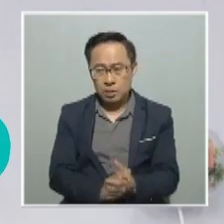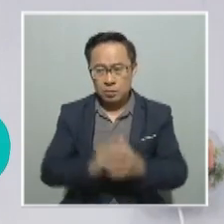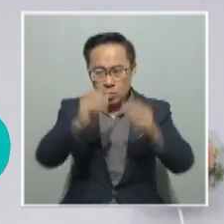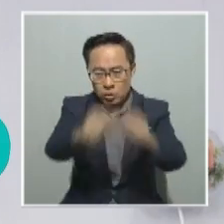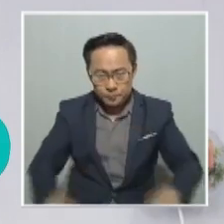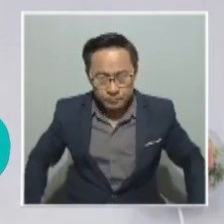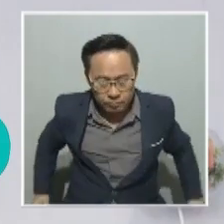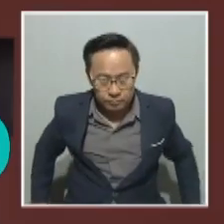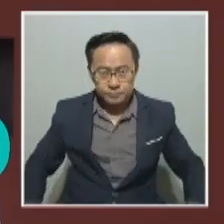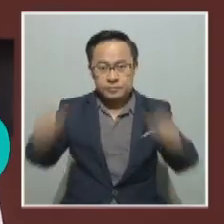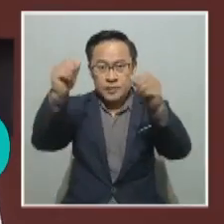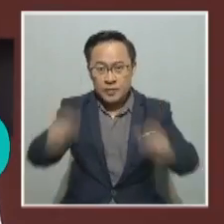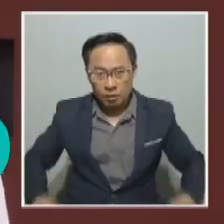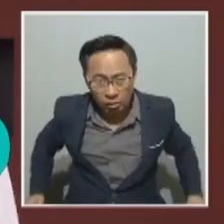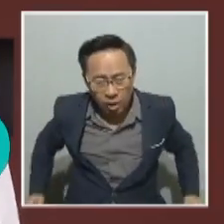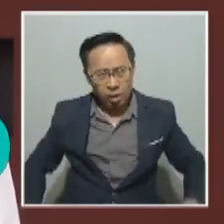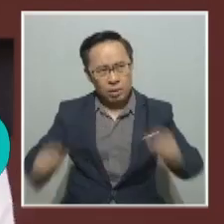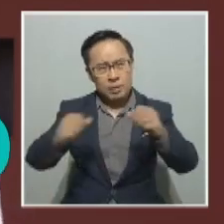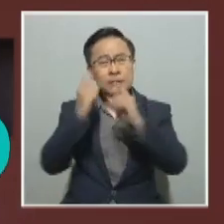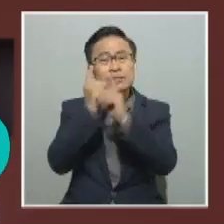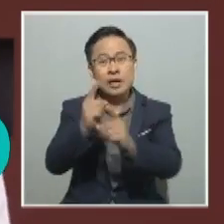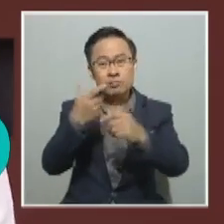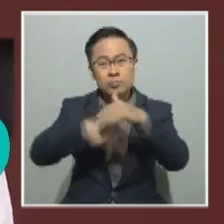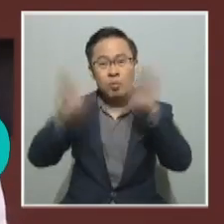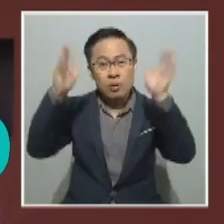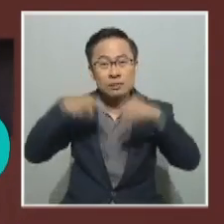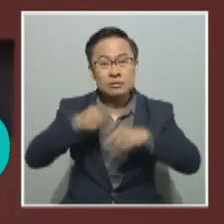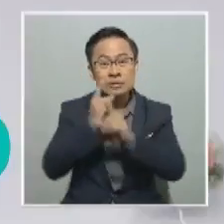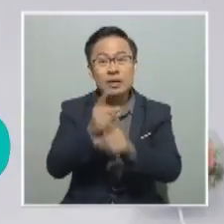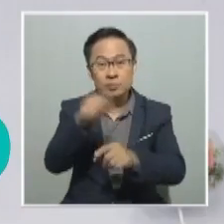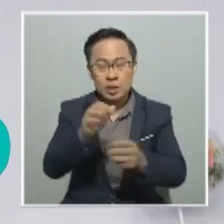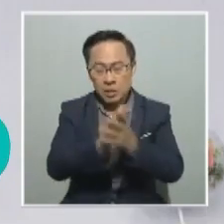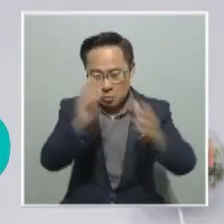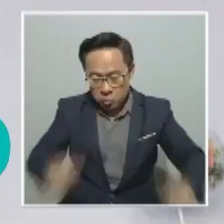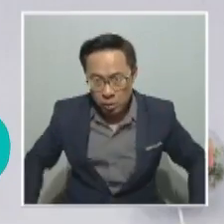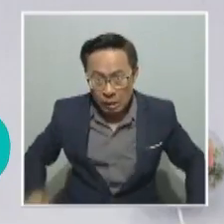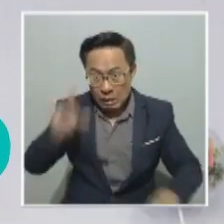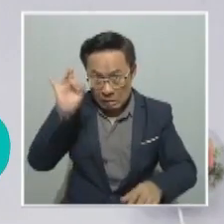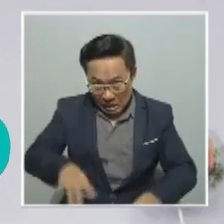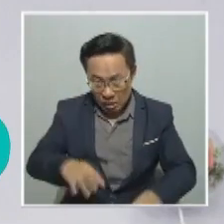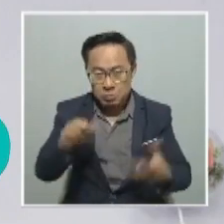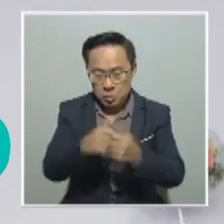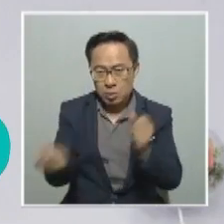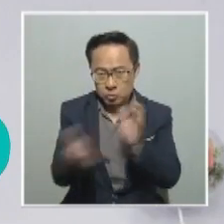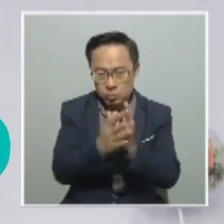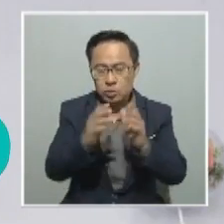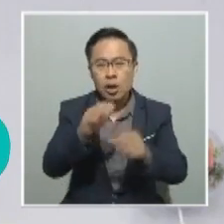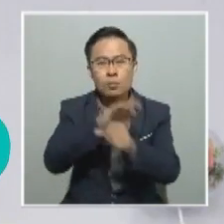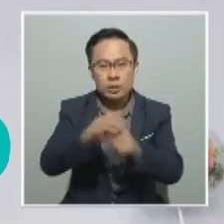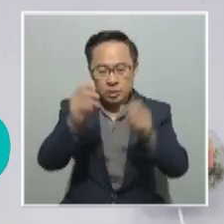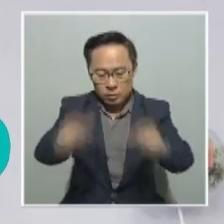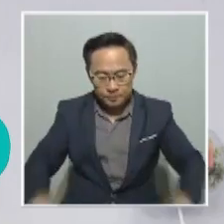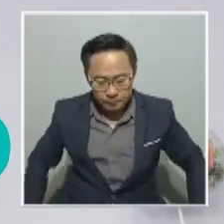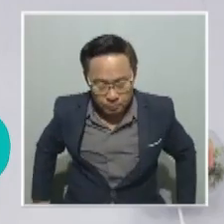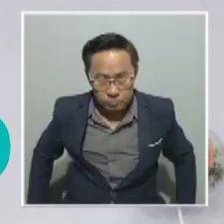งแรงเกิน ก็เขารณรงค์ไงเขาก็เวียงตามรณรงค ์ใช่เขาคิดว่าการเวียงแรงๆจะทำให้น้ำหนักลดได้เร็ว ครับ ซึ่งจริงแล้วเนี่ยมันอ